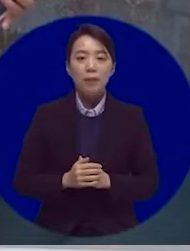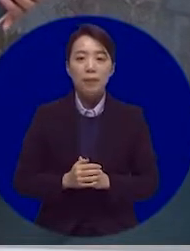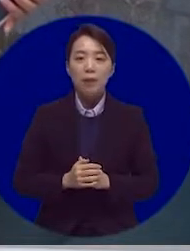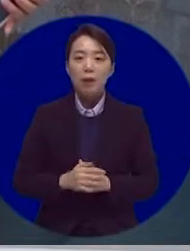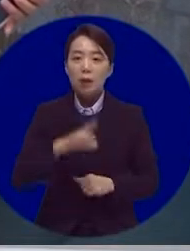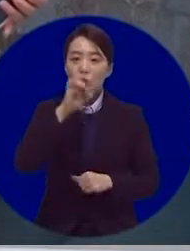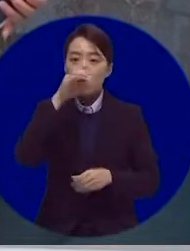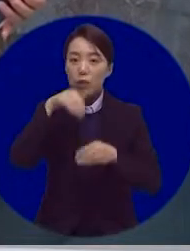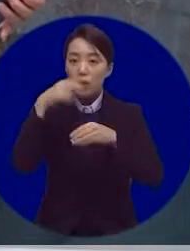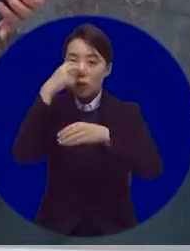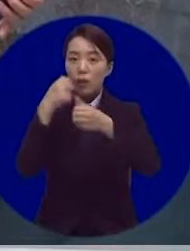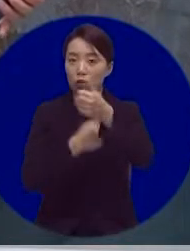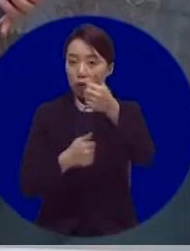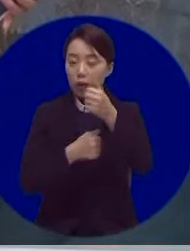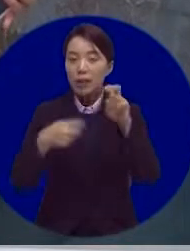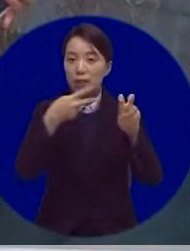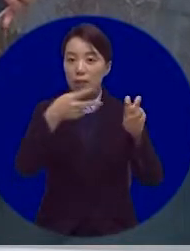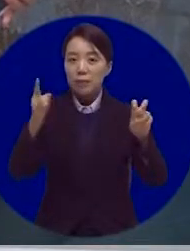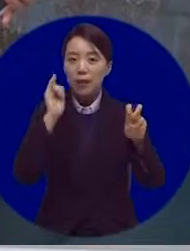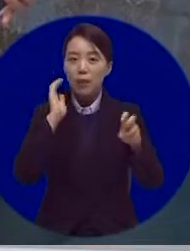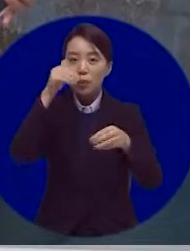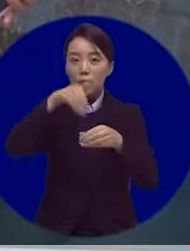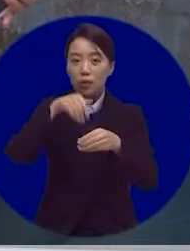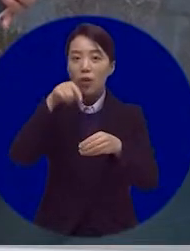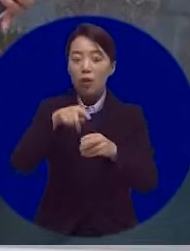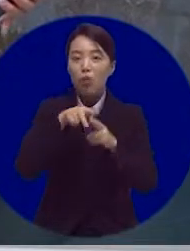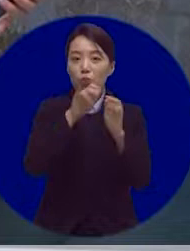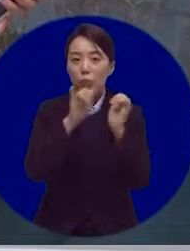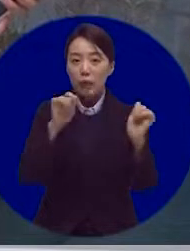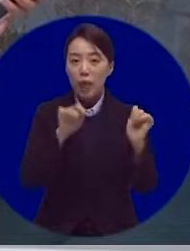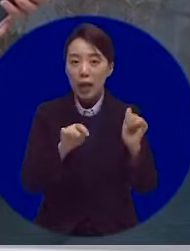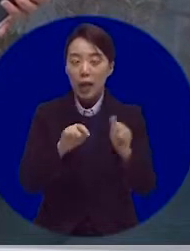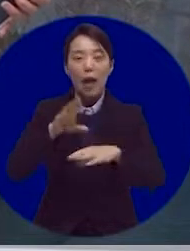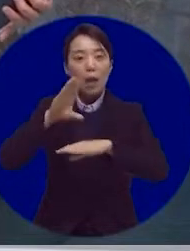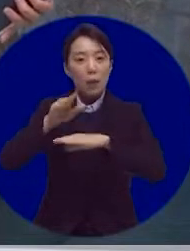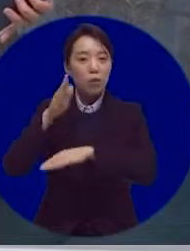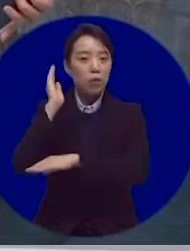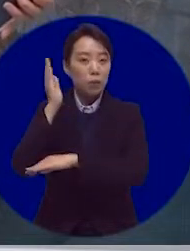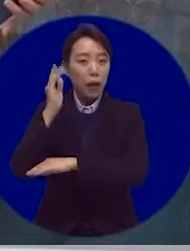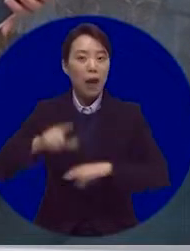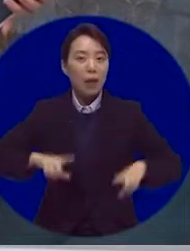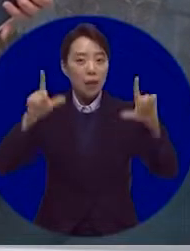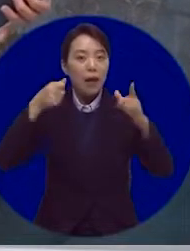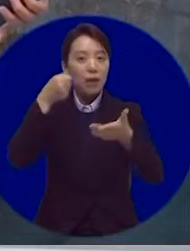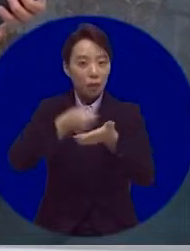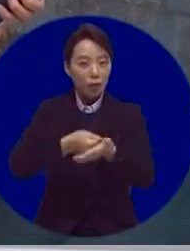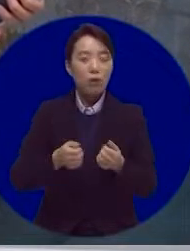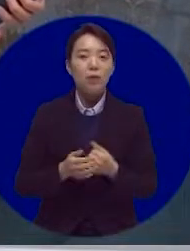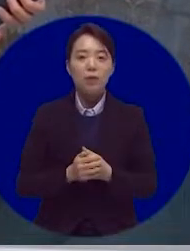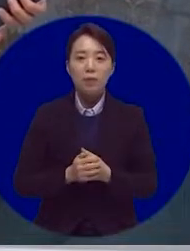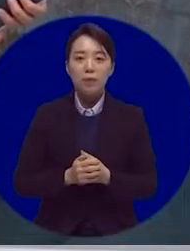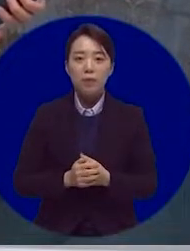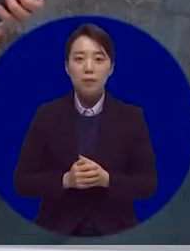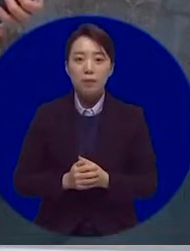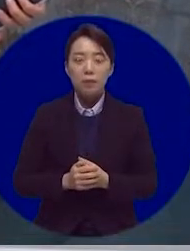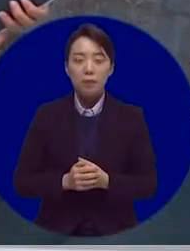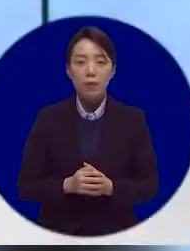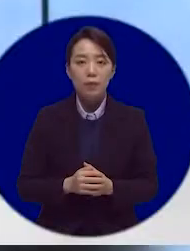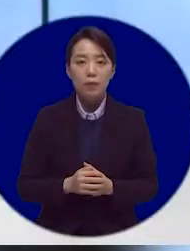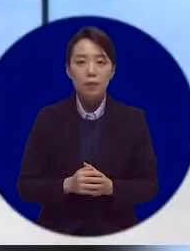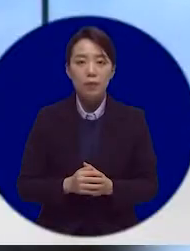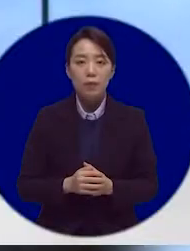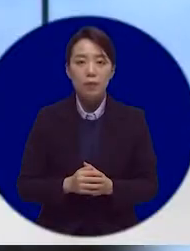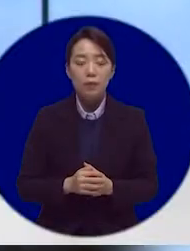이에 중앙선거관리위원회는 제20대 대통령 선거 후보자의 방송연설 일정을 확정했는데요. 관련 내용 전해드립니다.